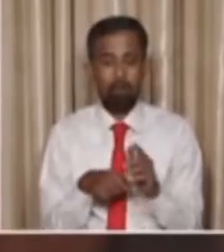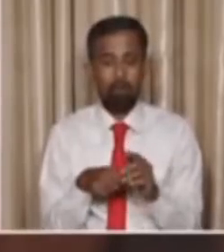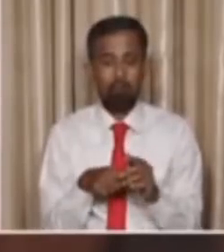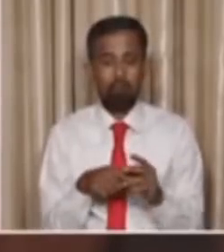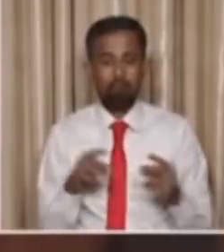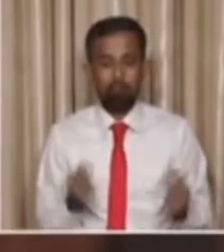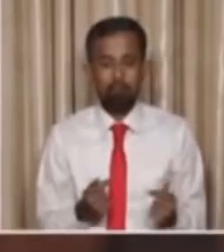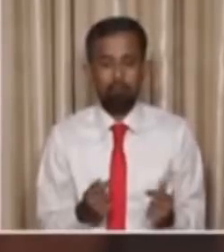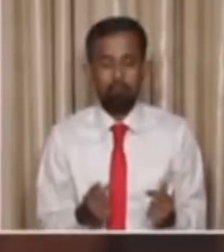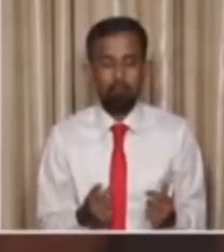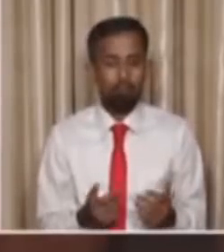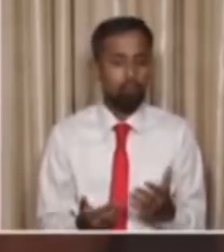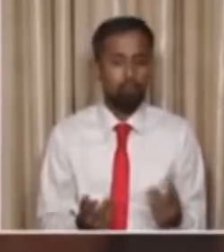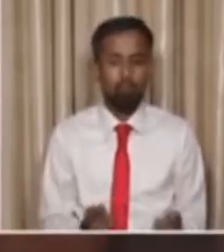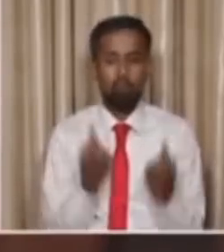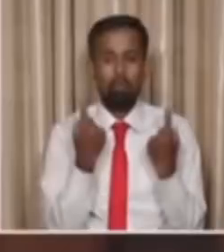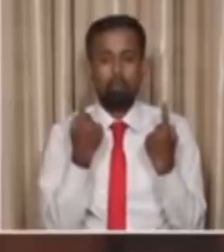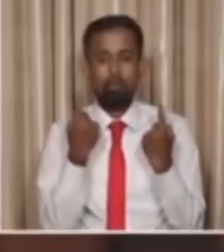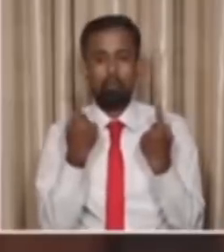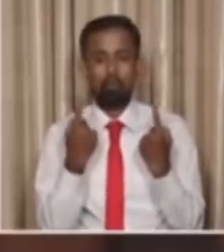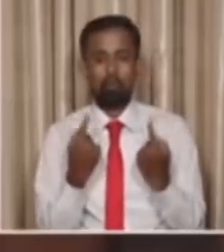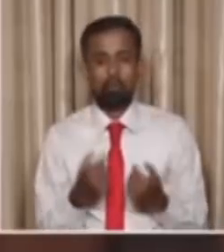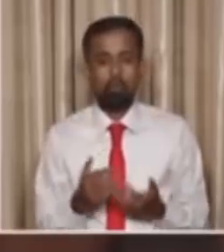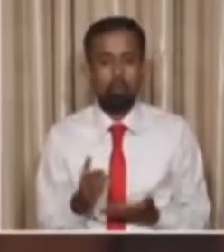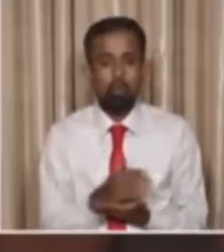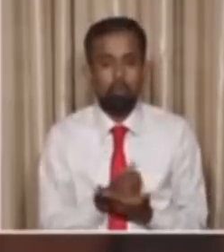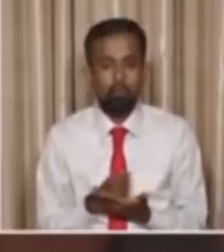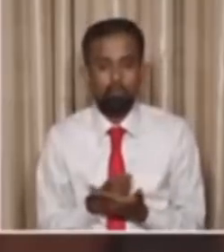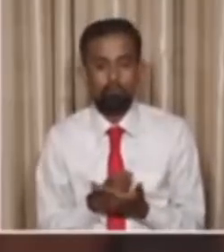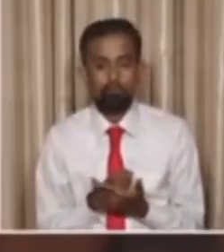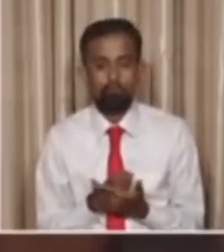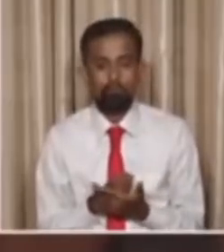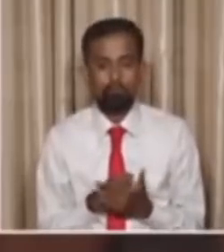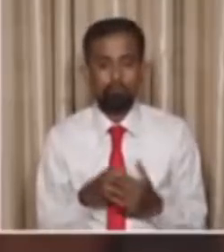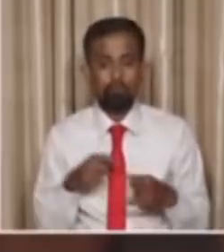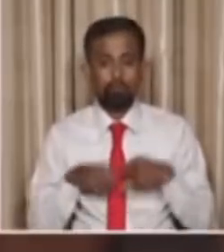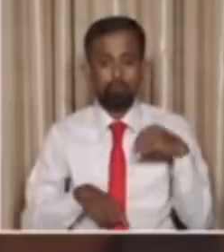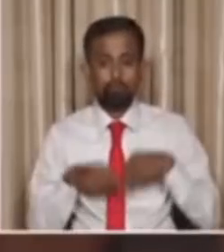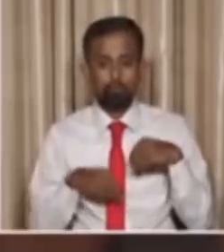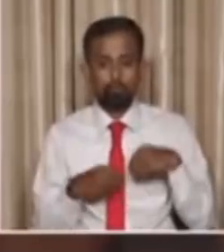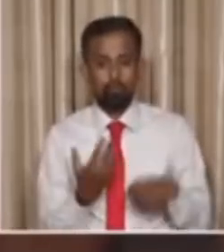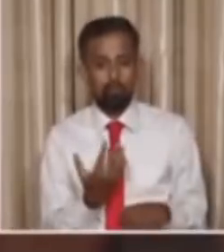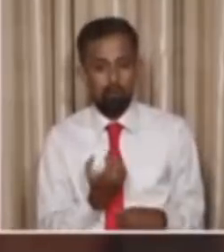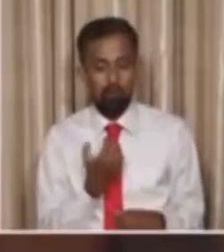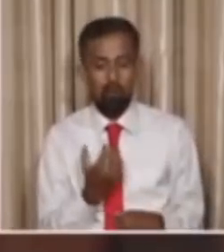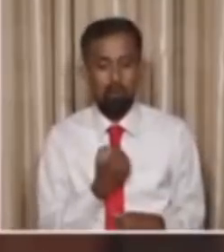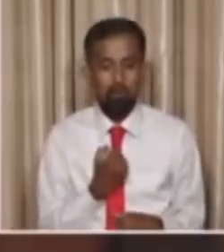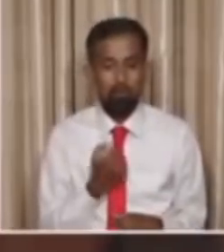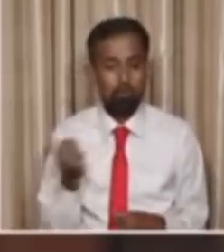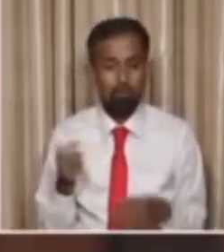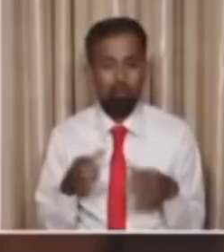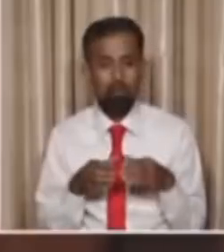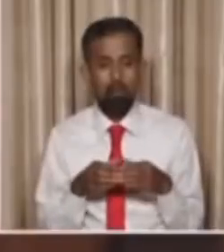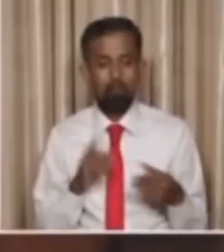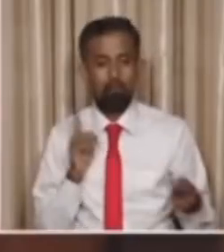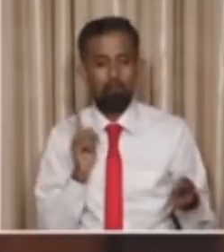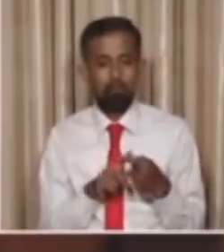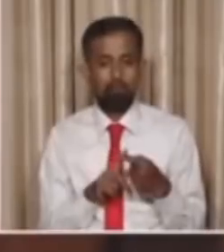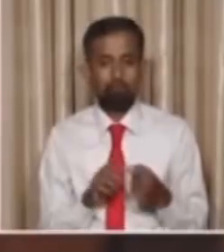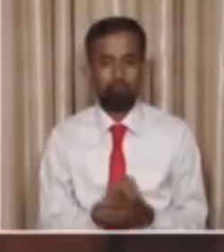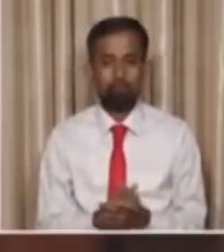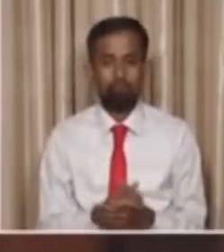එකවර ඇවිල්ලා කොහෙන්ද මේ මතුනේ? මේ තනිකර ප්‍රෙෆරන් මේ මනාප ලබා ගැනීම පිළිබඳව ඒ කණ්ඩායමත තරඟයක් කරනවා. ඉතින් බුදුමයි